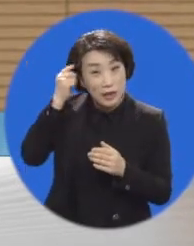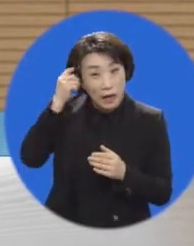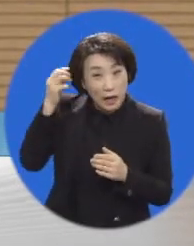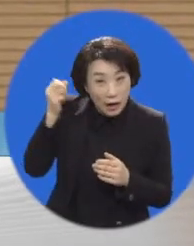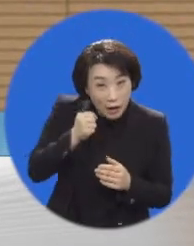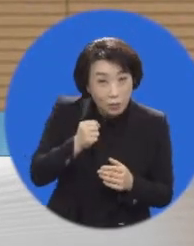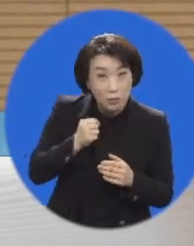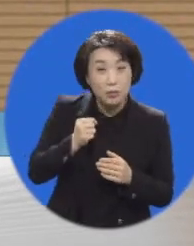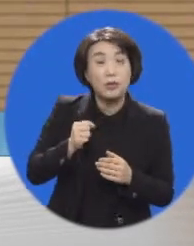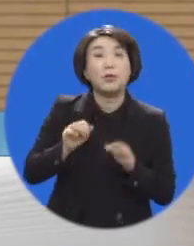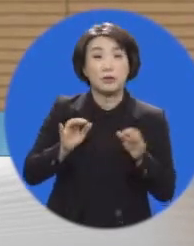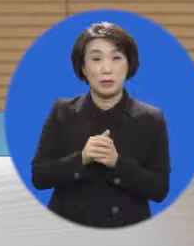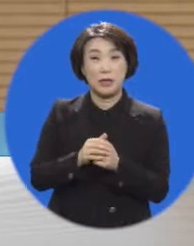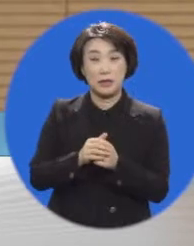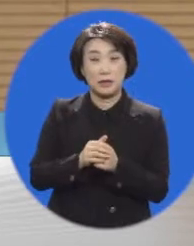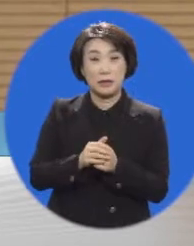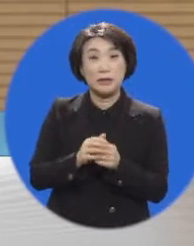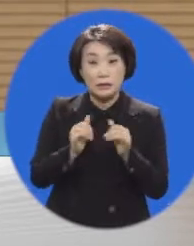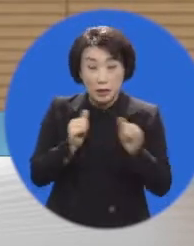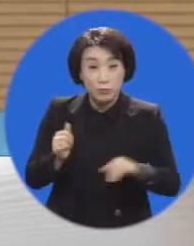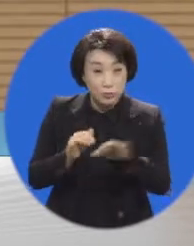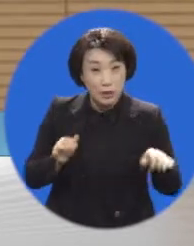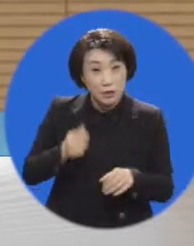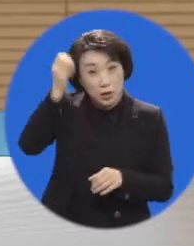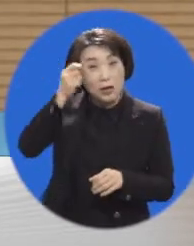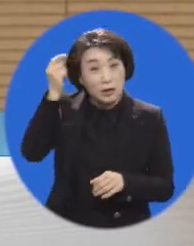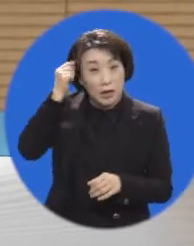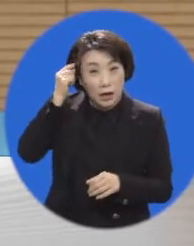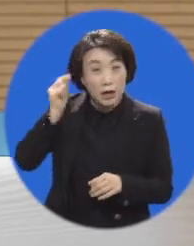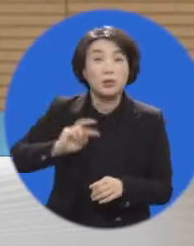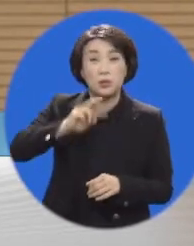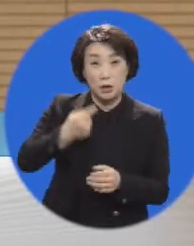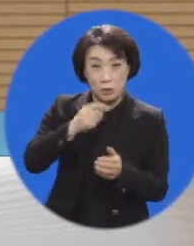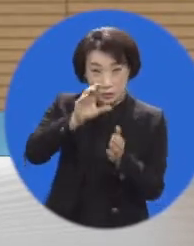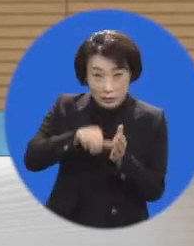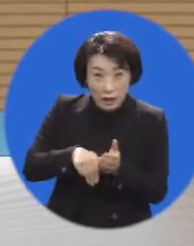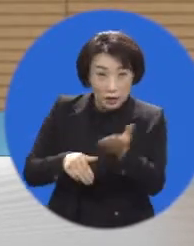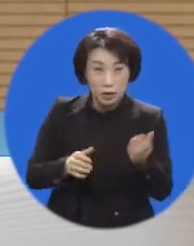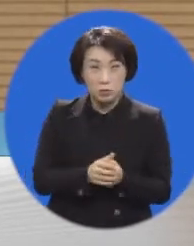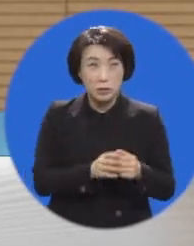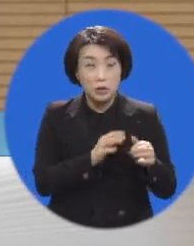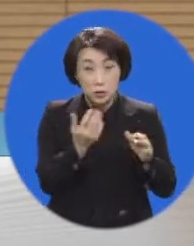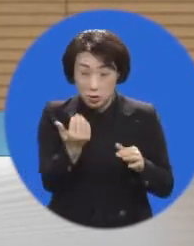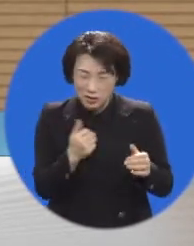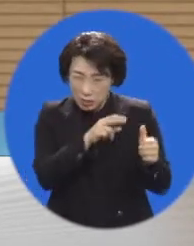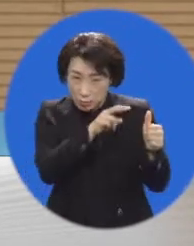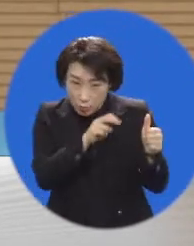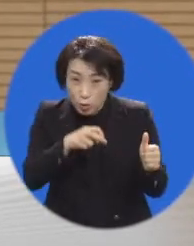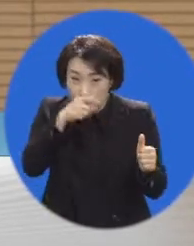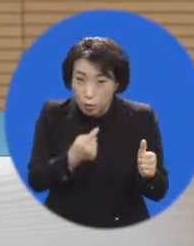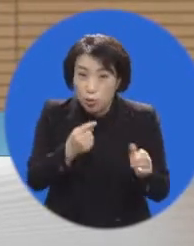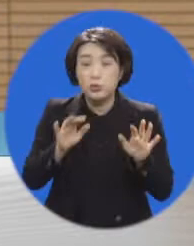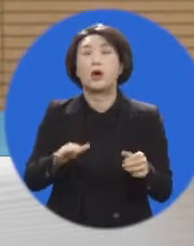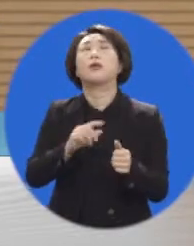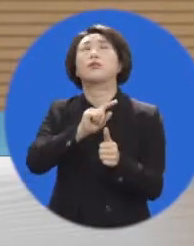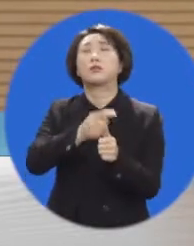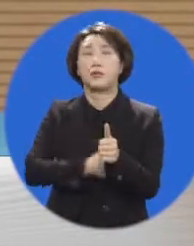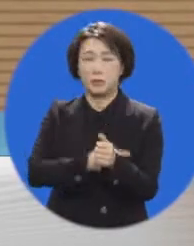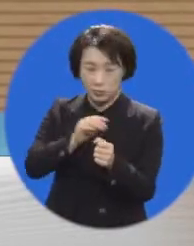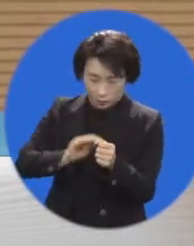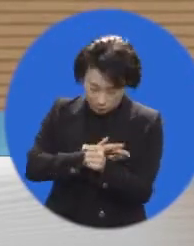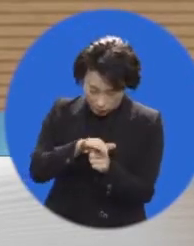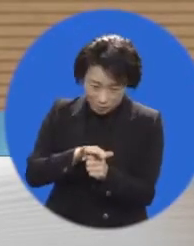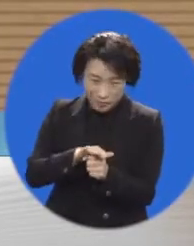생각으로 돌아올 때 드디어 아무리 미워해도 사랑하게 되는